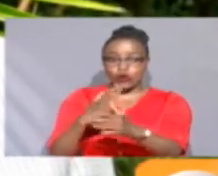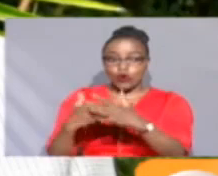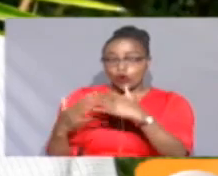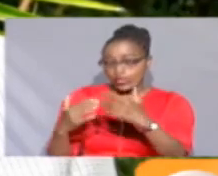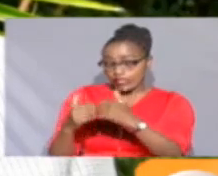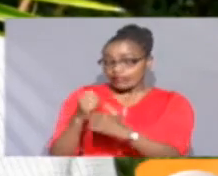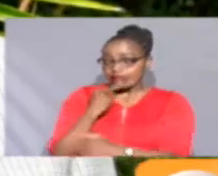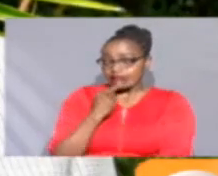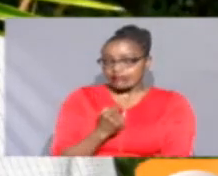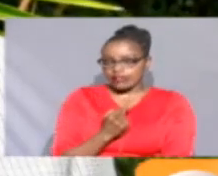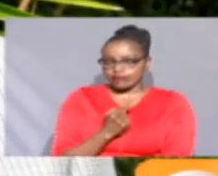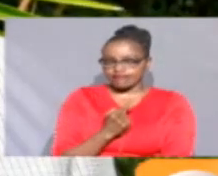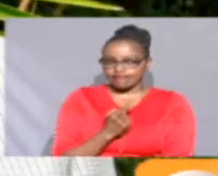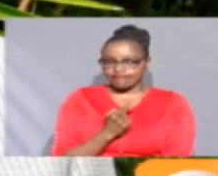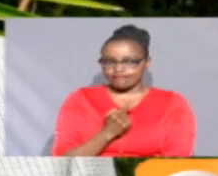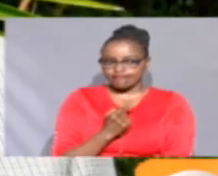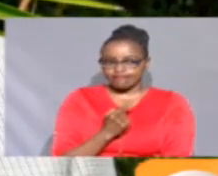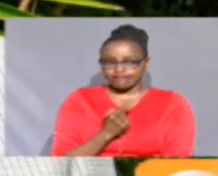aside.